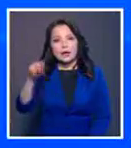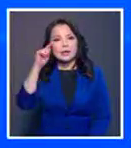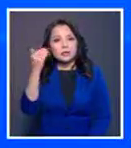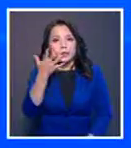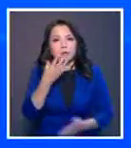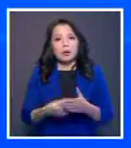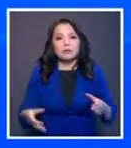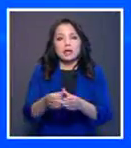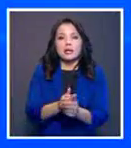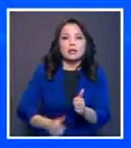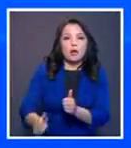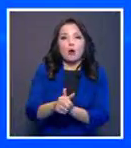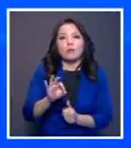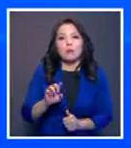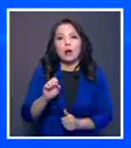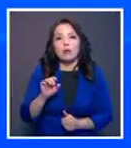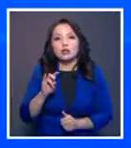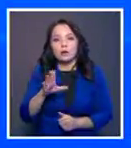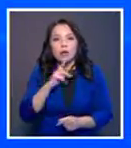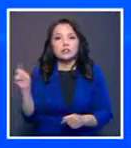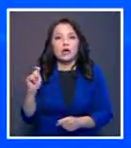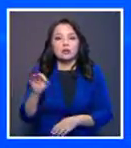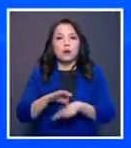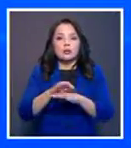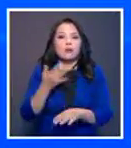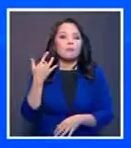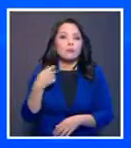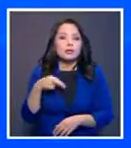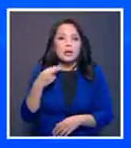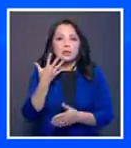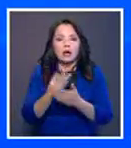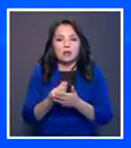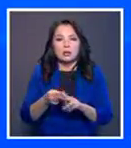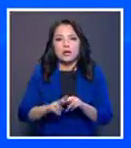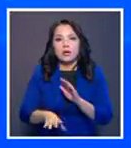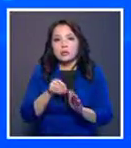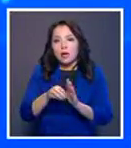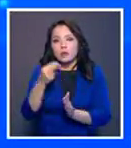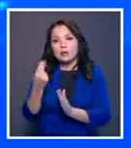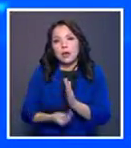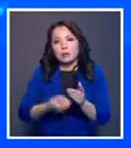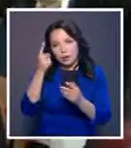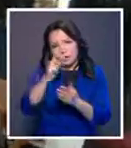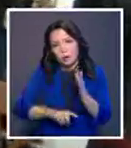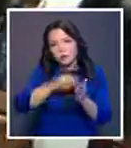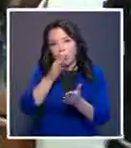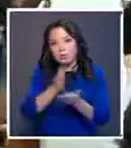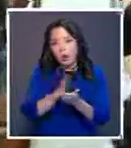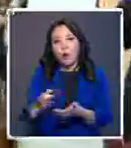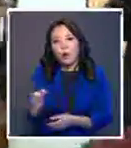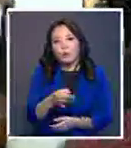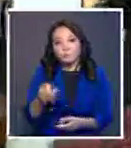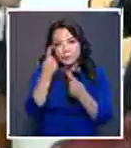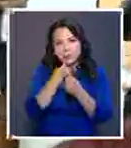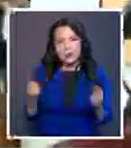Қырғыз оппозициясының лидері Өмірбек Бабанов жексенбіде өткен президенттік сайлауда жеңілгенін мойындады. Бұл турасында ол осыдан бірнеше сағат бұрын